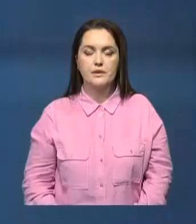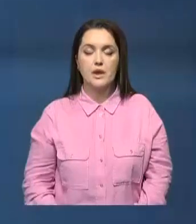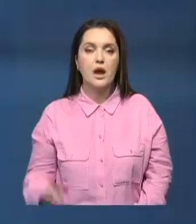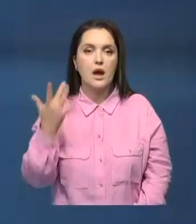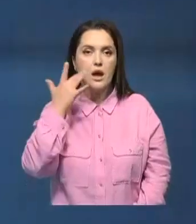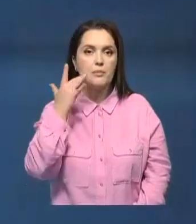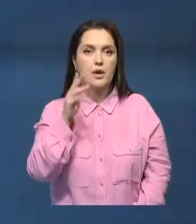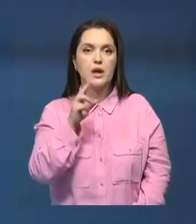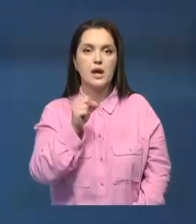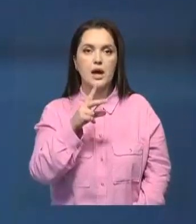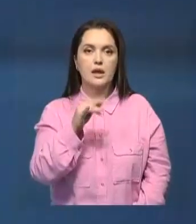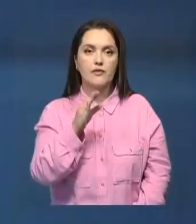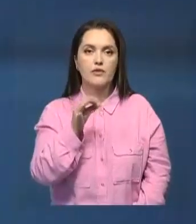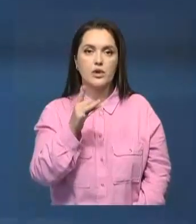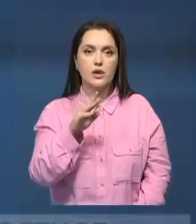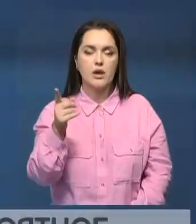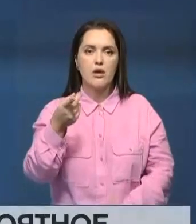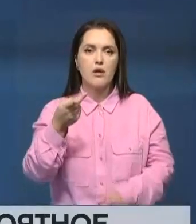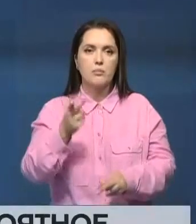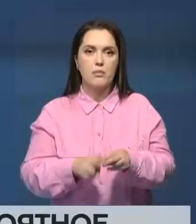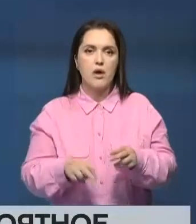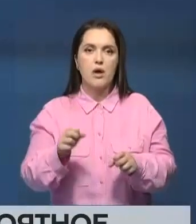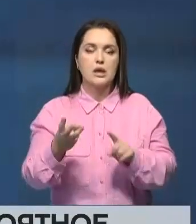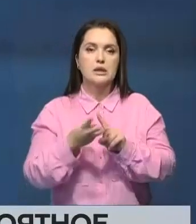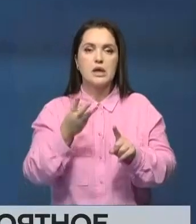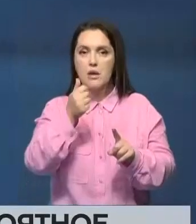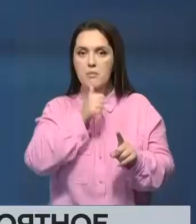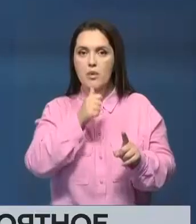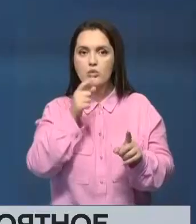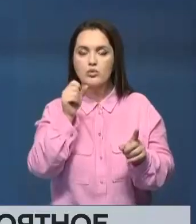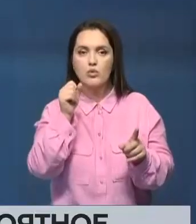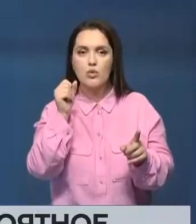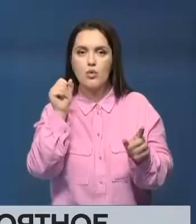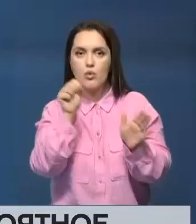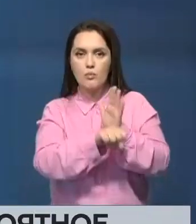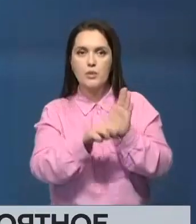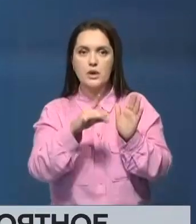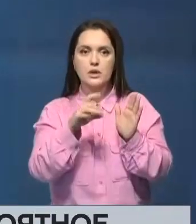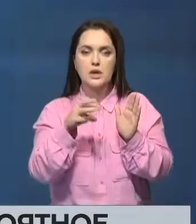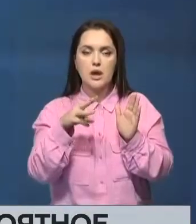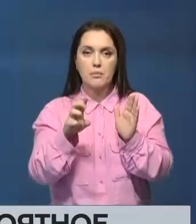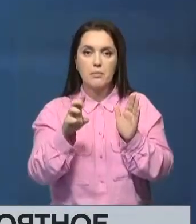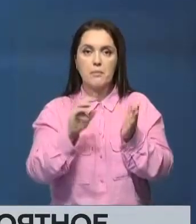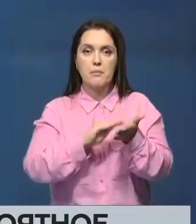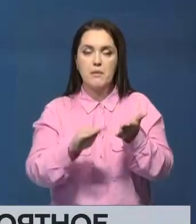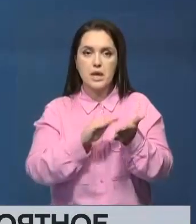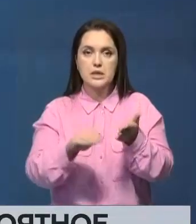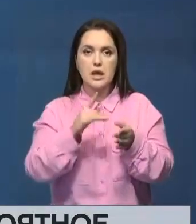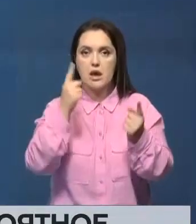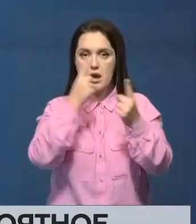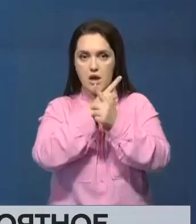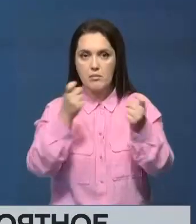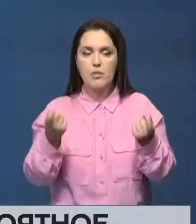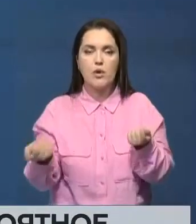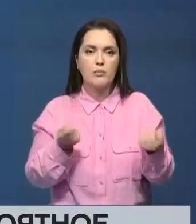в Калифорнии заявили о предотвращении возможной третьей попытки покушения на трампа об этом на пресс-конференции заявил Шериф